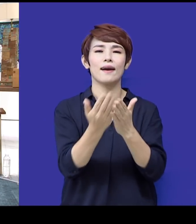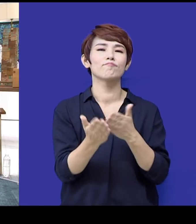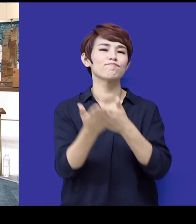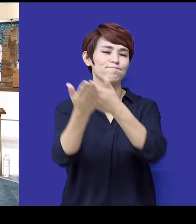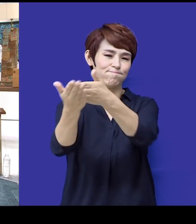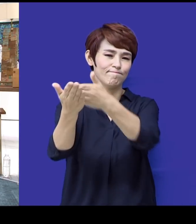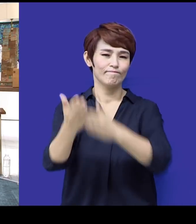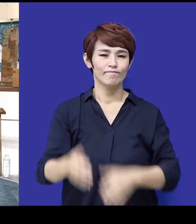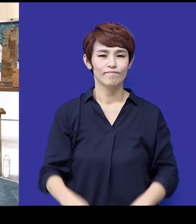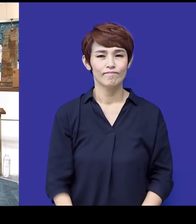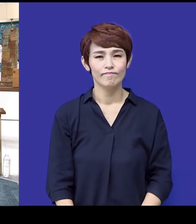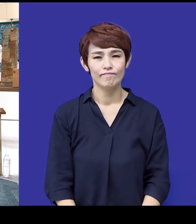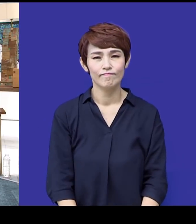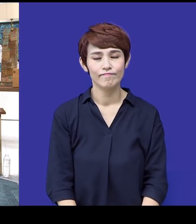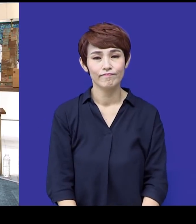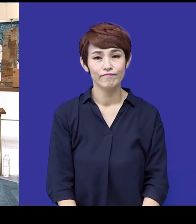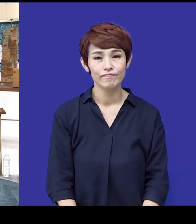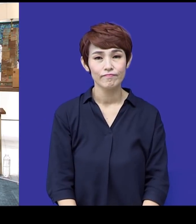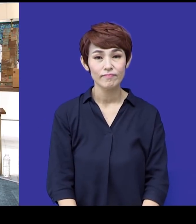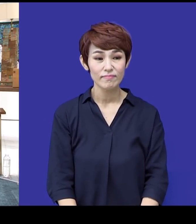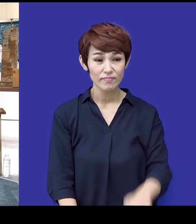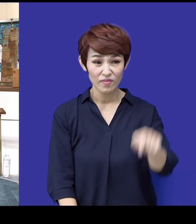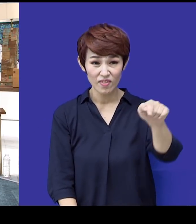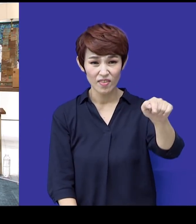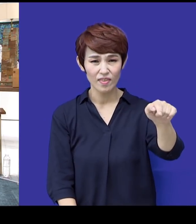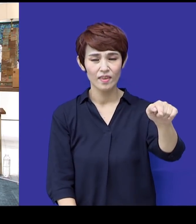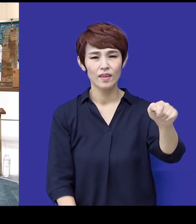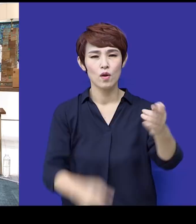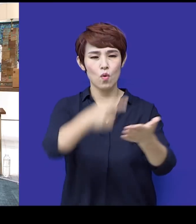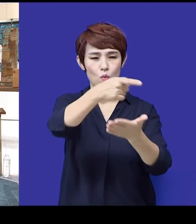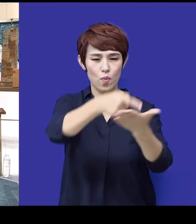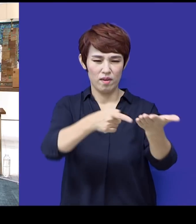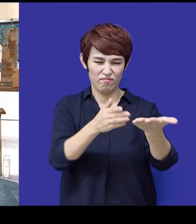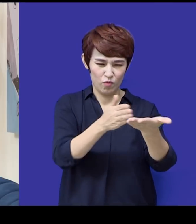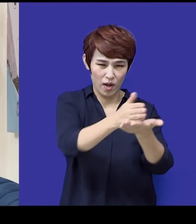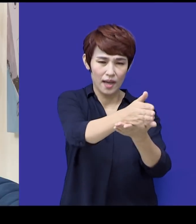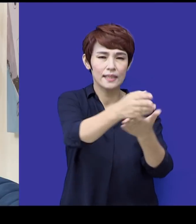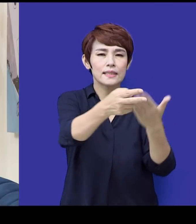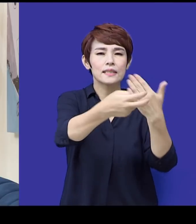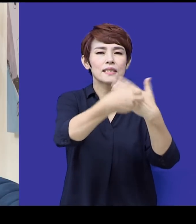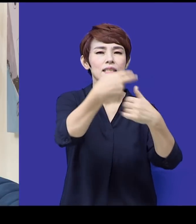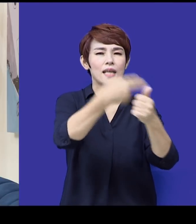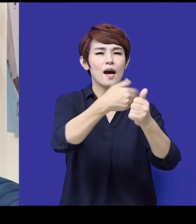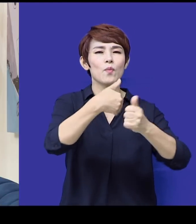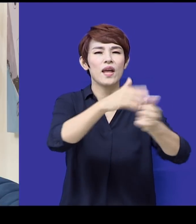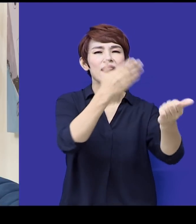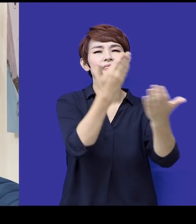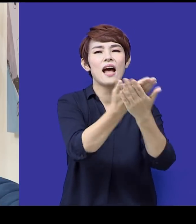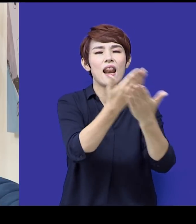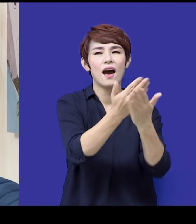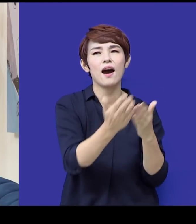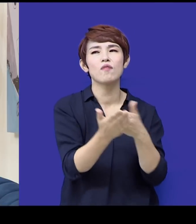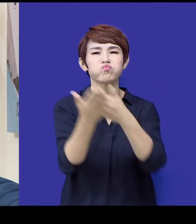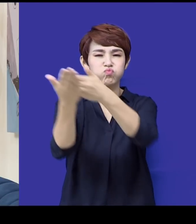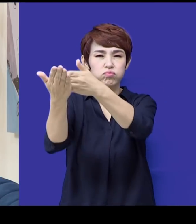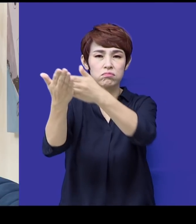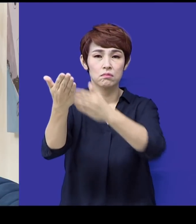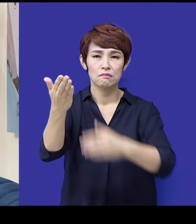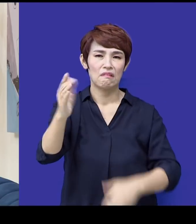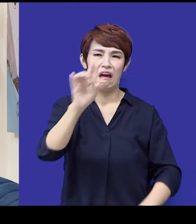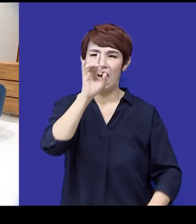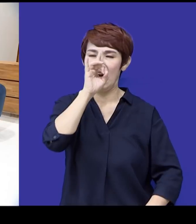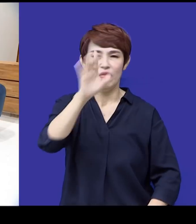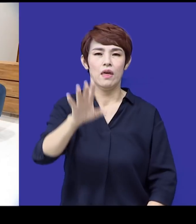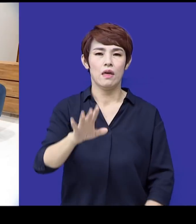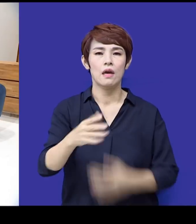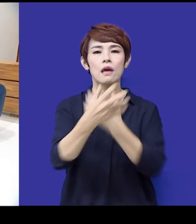그리고 여기는 그 산부인과 의사나 외과 의사를 보내다오 했더니 네. 안 된대요. 그게 그